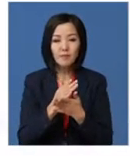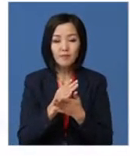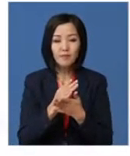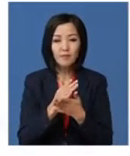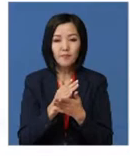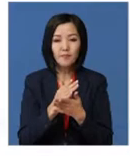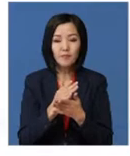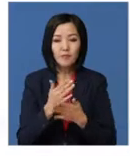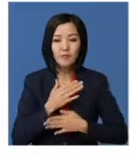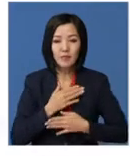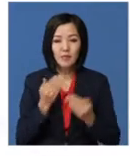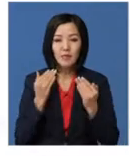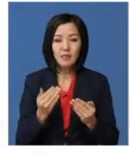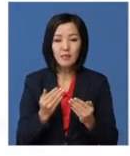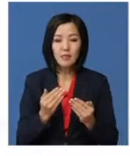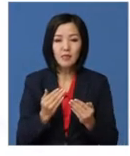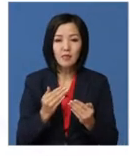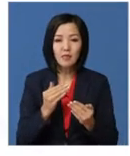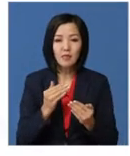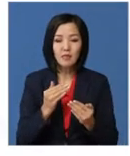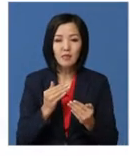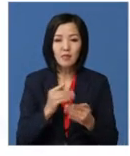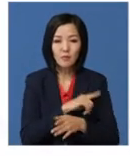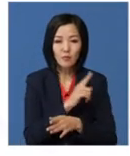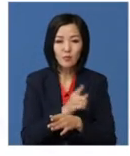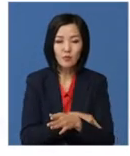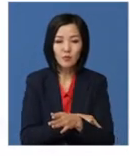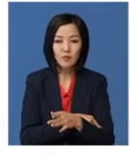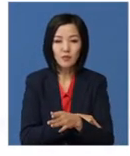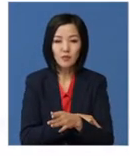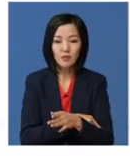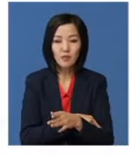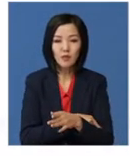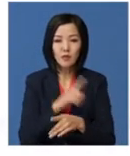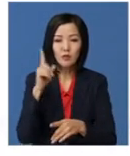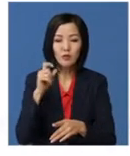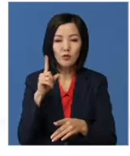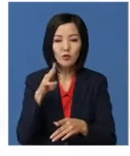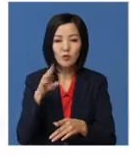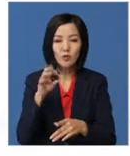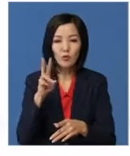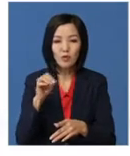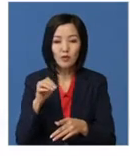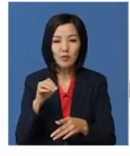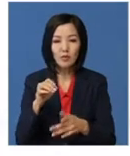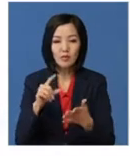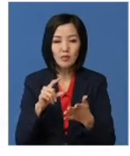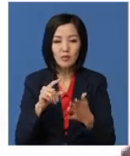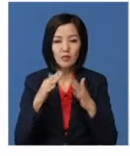ауданда. Бізде Каратальск ауылында мощнысы жаңағы 100 тонналық цех бар,